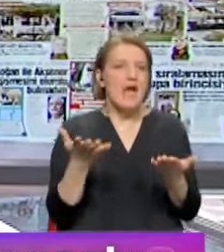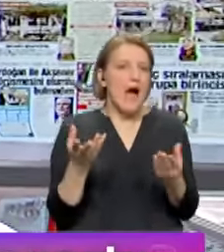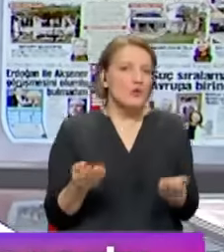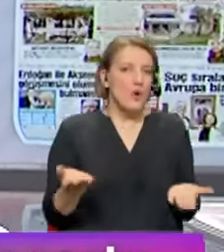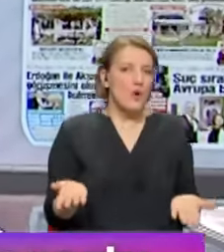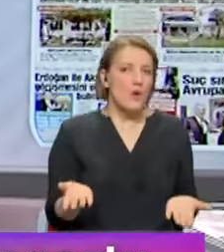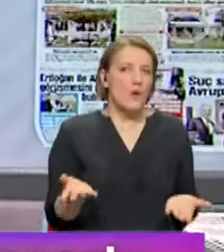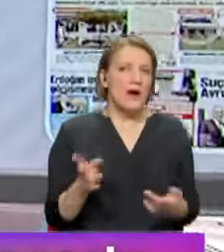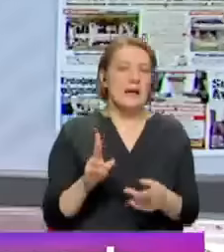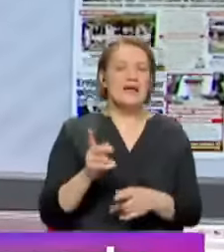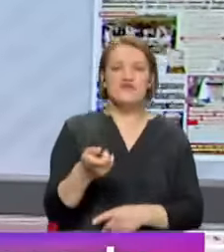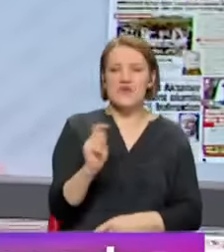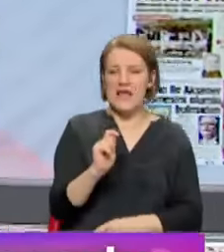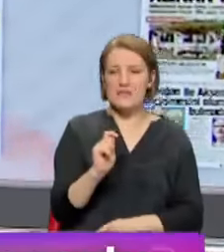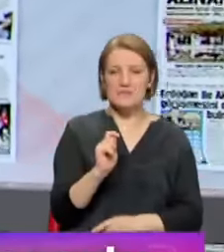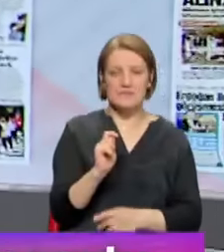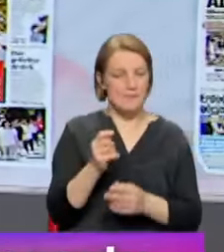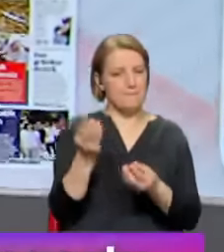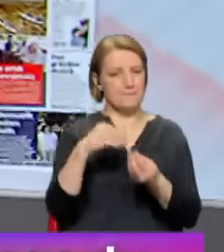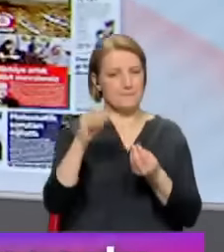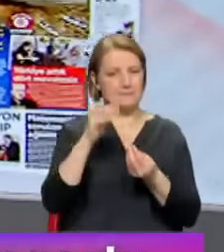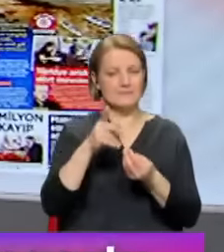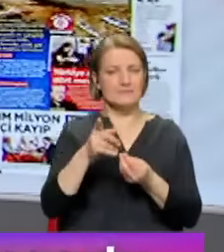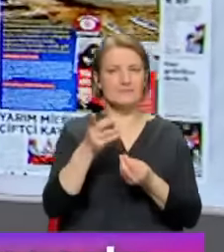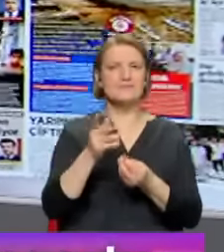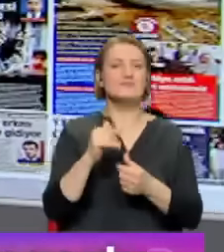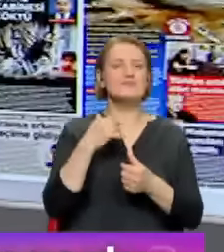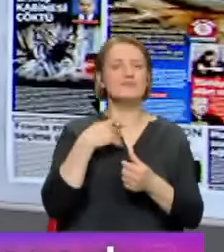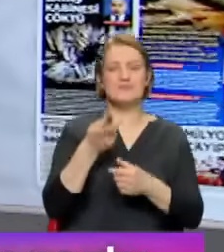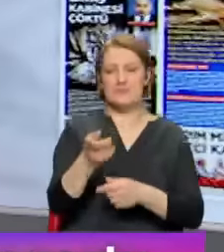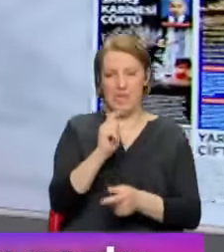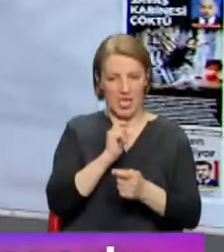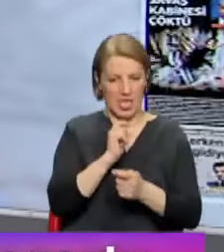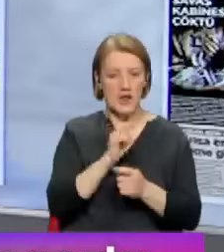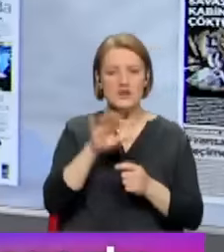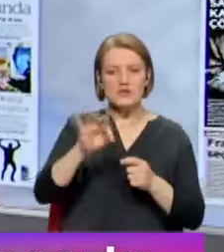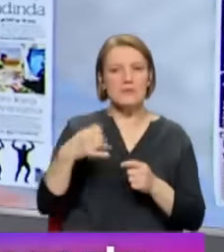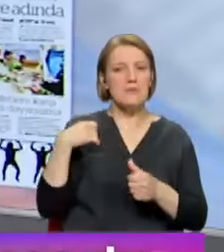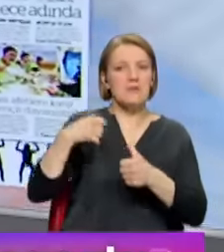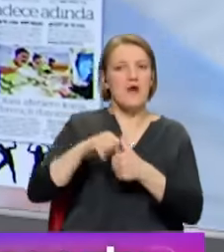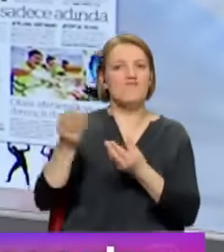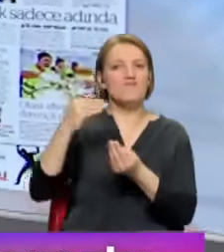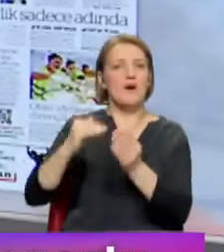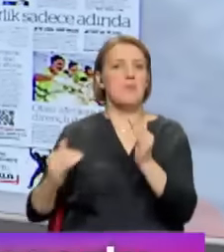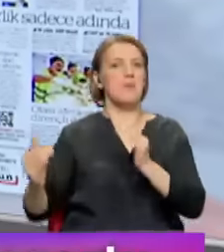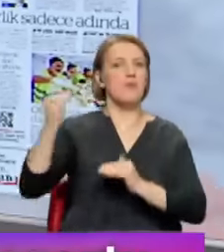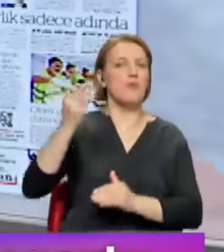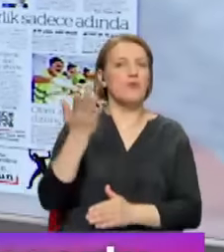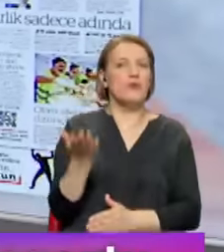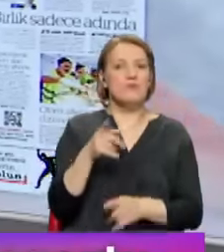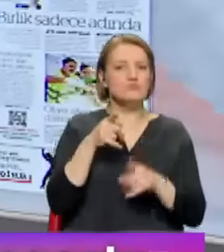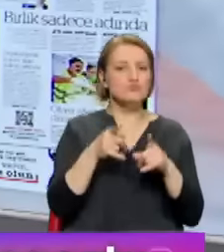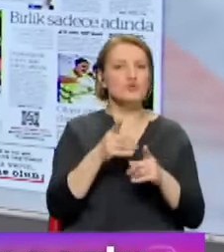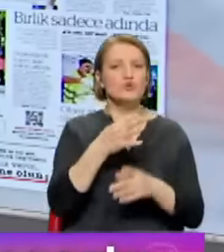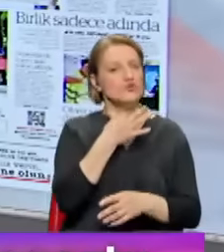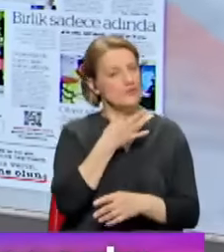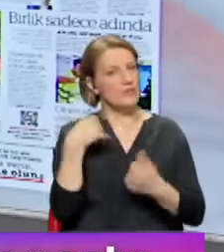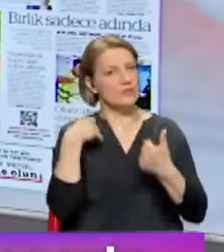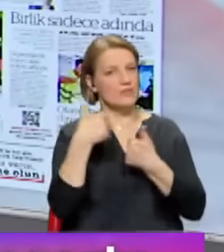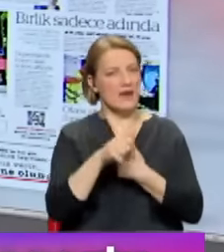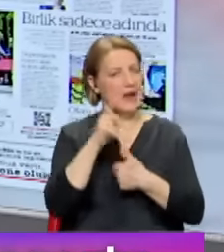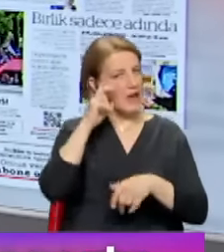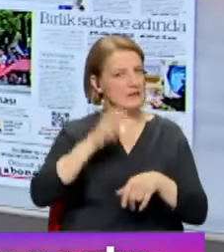da çekilmiş kredilere, geçmişe dönük yeniden bir faiz bindirmesi geliyor ve bunu da lütfen bir kez